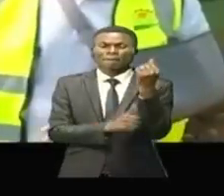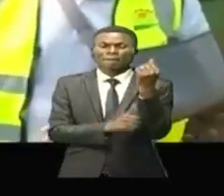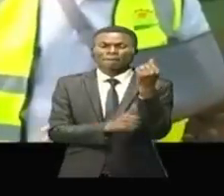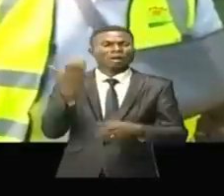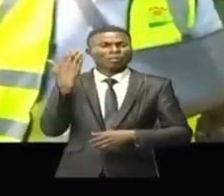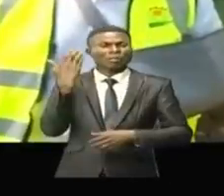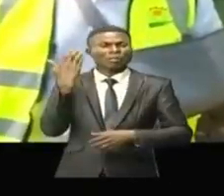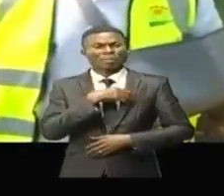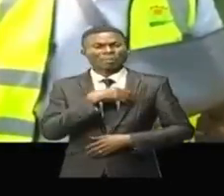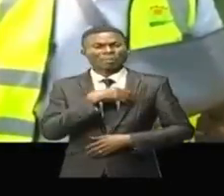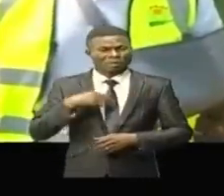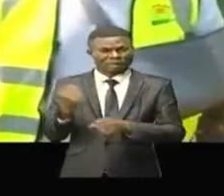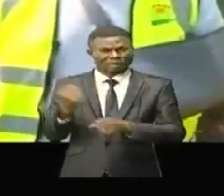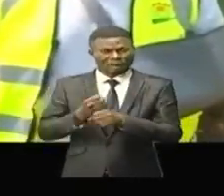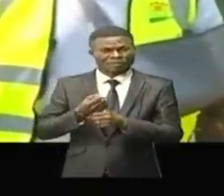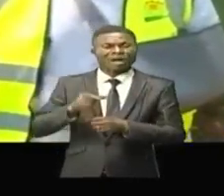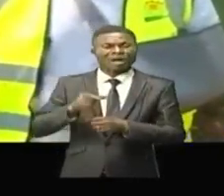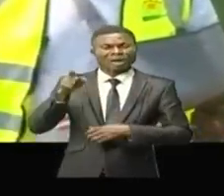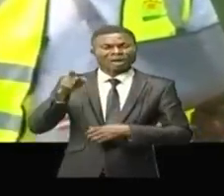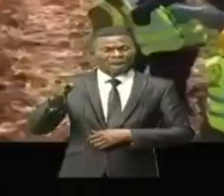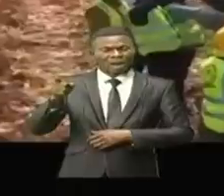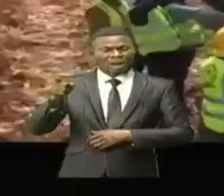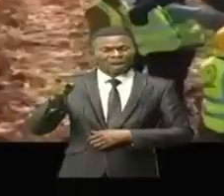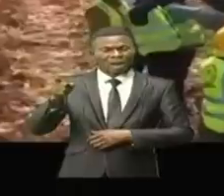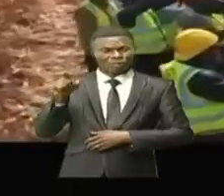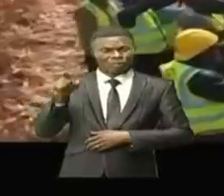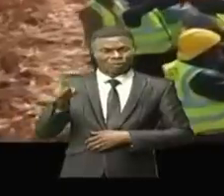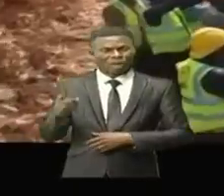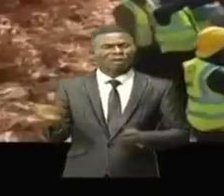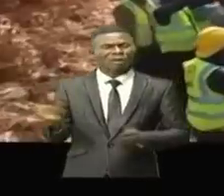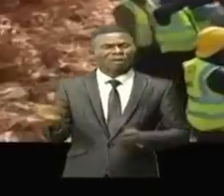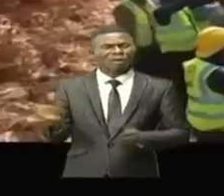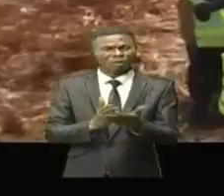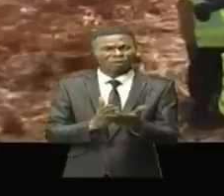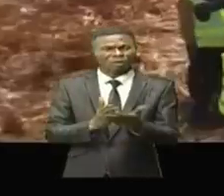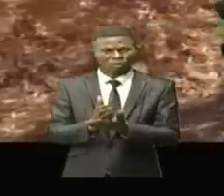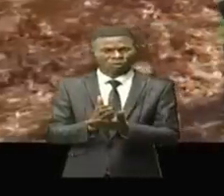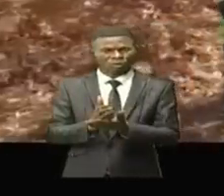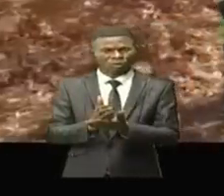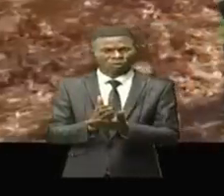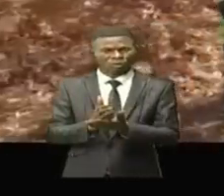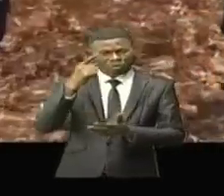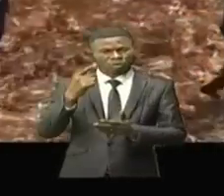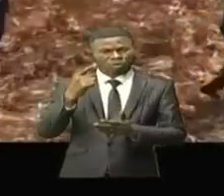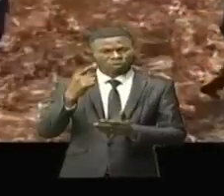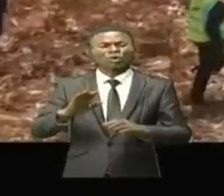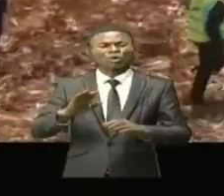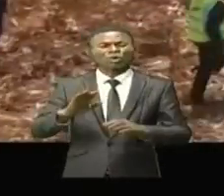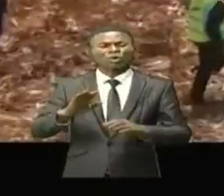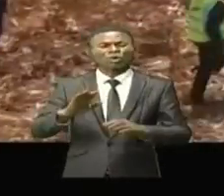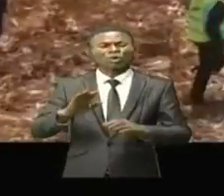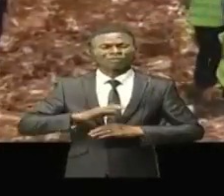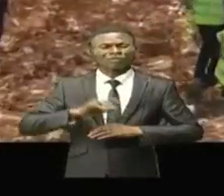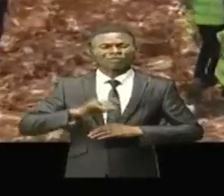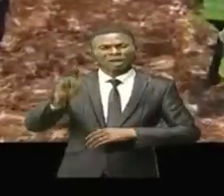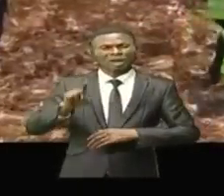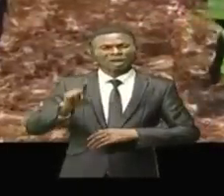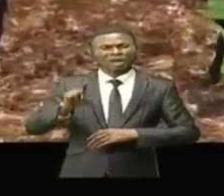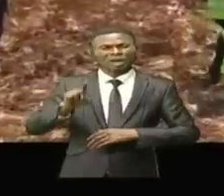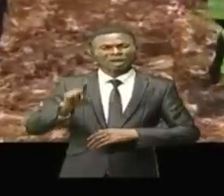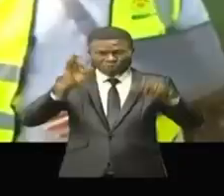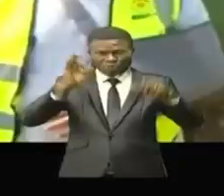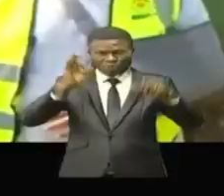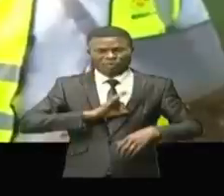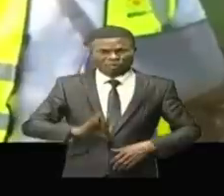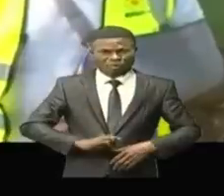l'œuvre depuis un certain moment sous notre encadrement, et cela pour répondre à l'appel du chef de l'État de pouvoir